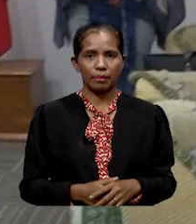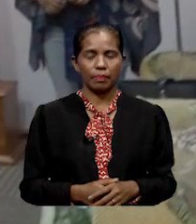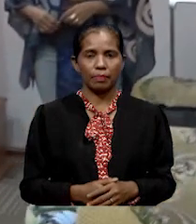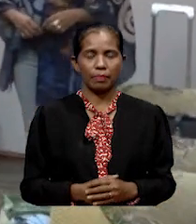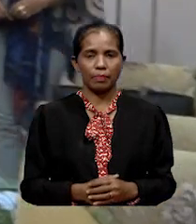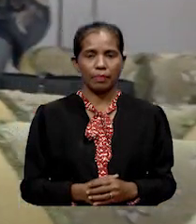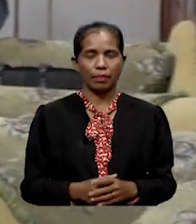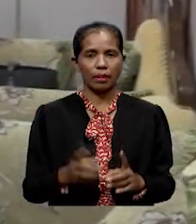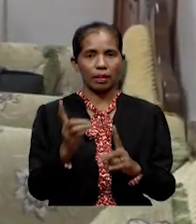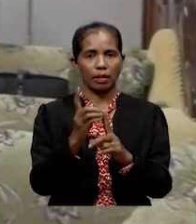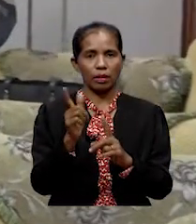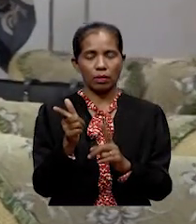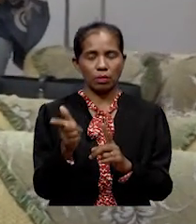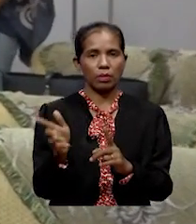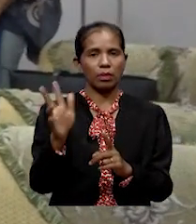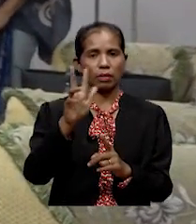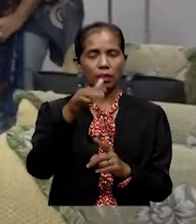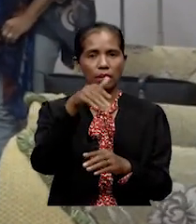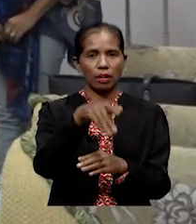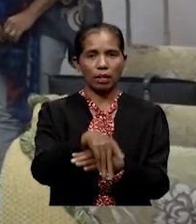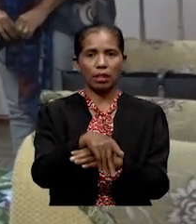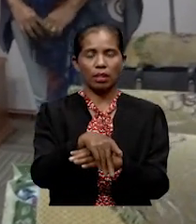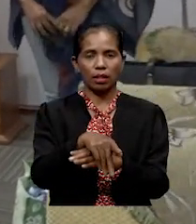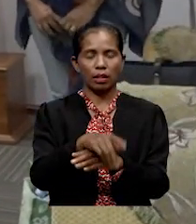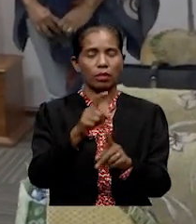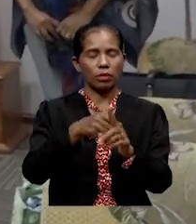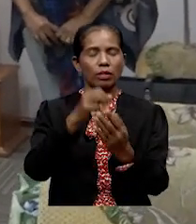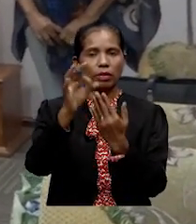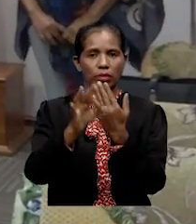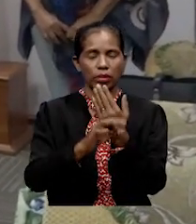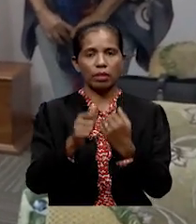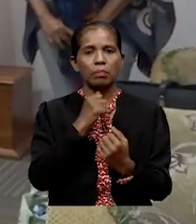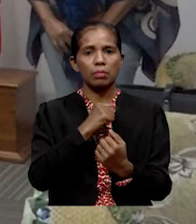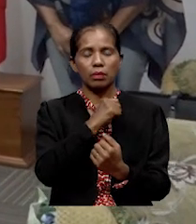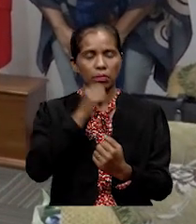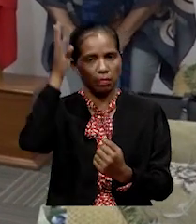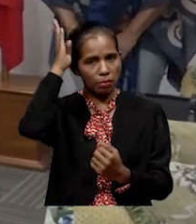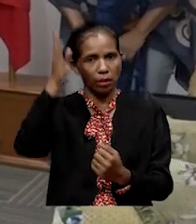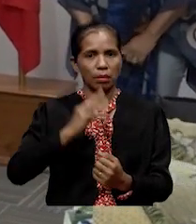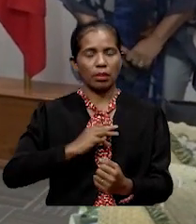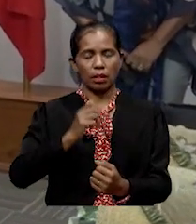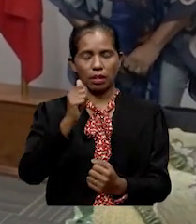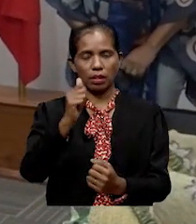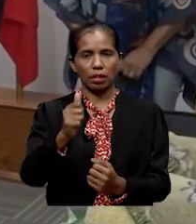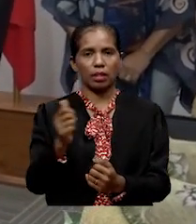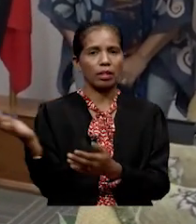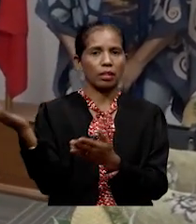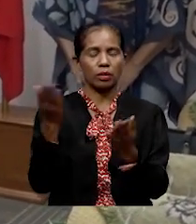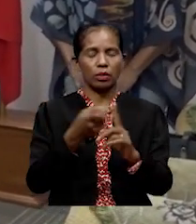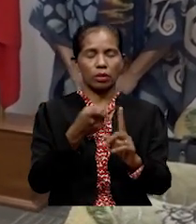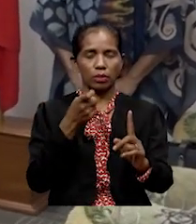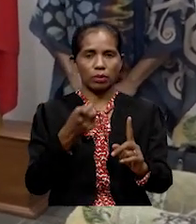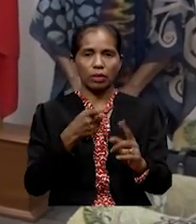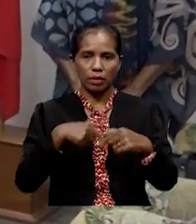Ia lorong ronu resin walukalan fulan Fevereru, riung rua ronu resin rua, Bispo Diocese Maliana, Dom Norberto do Amaral, evakua Jose Maliana, ho di